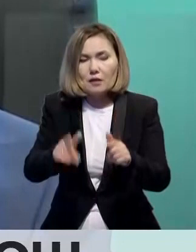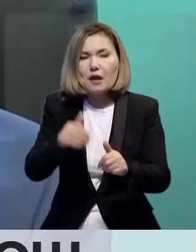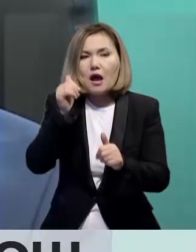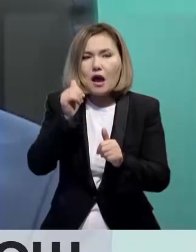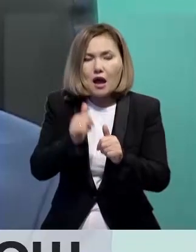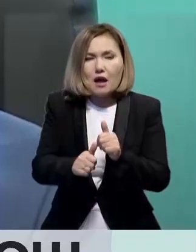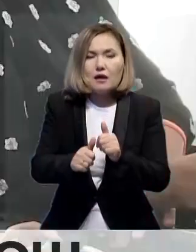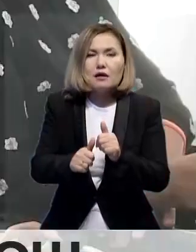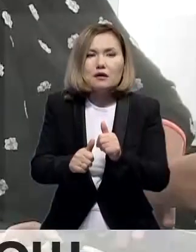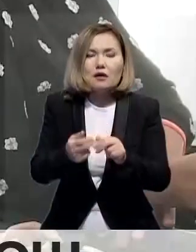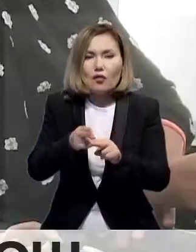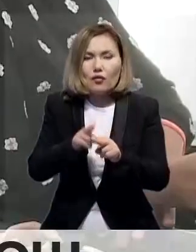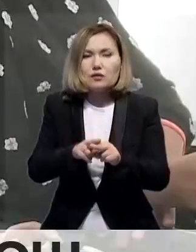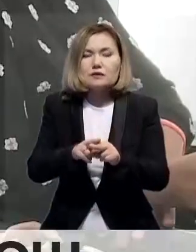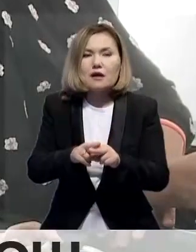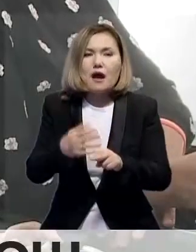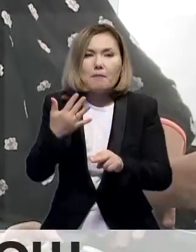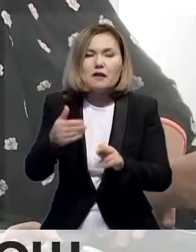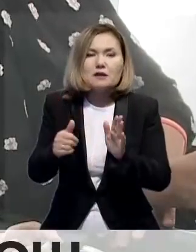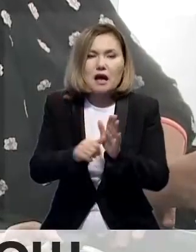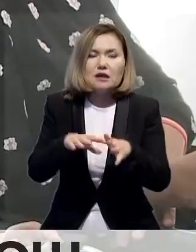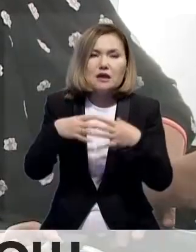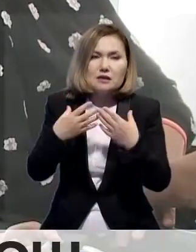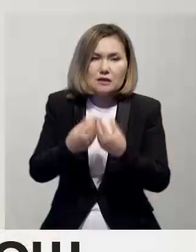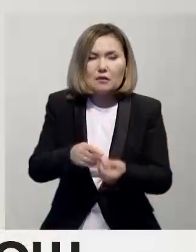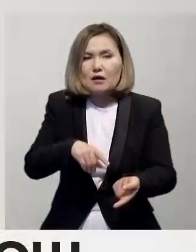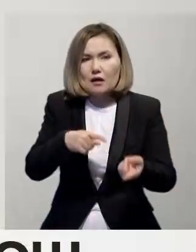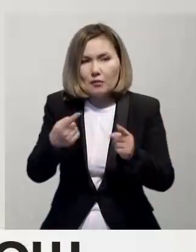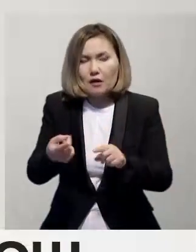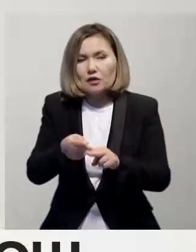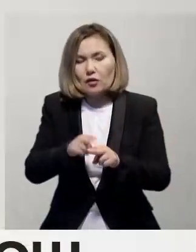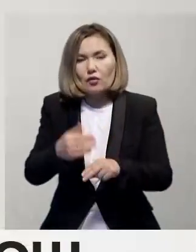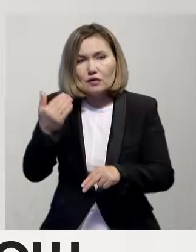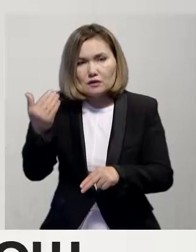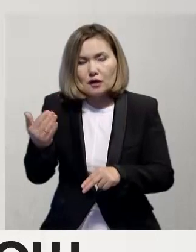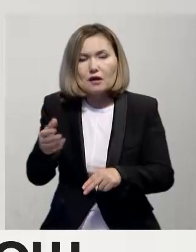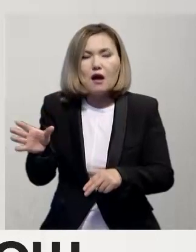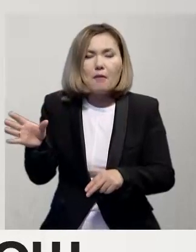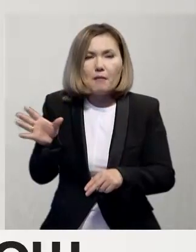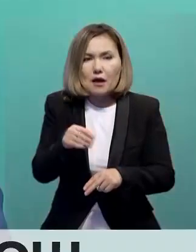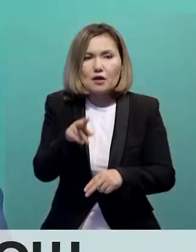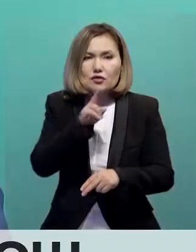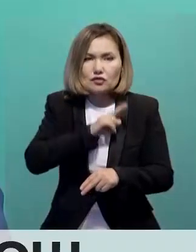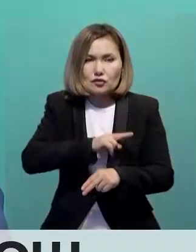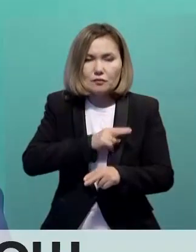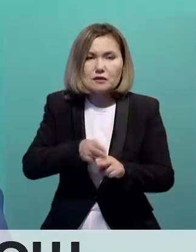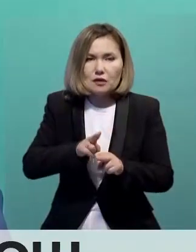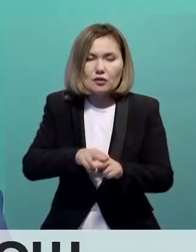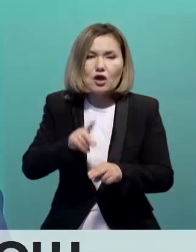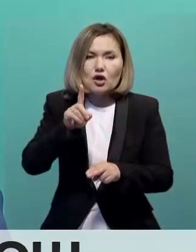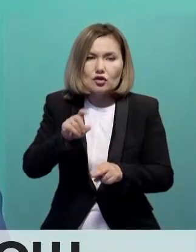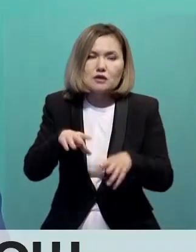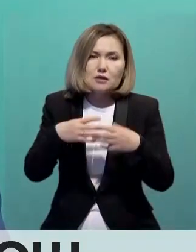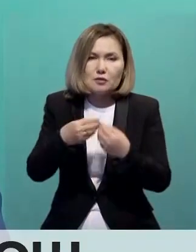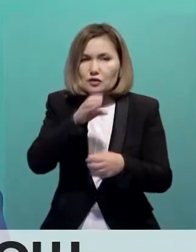арқасында 5-6 семья бар. 52-нің бәрі неғымаған көзінде 25-інің өзі үгіт насихат жасайтын болса, бір 100-ге жуық семья сол